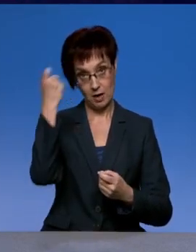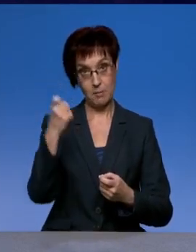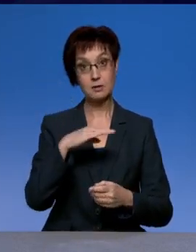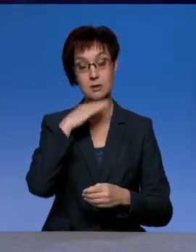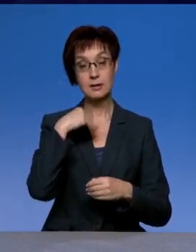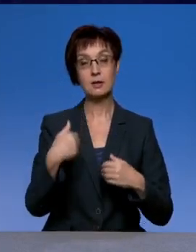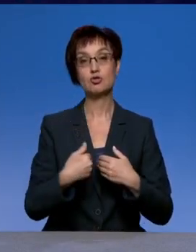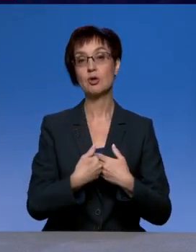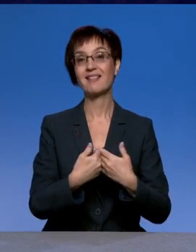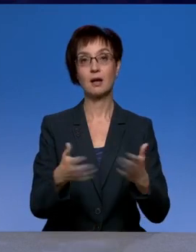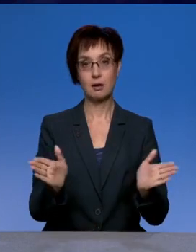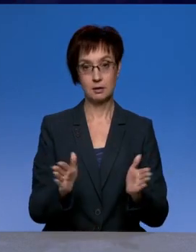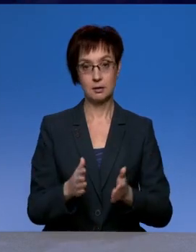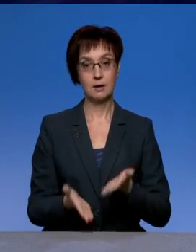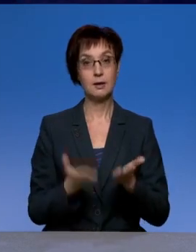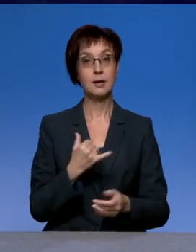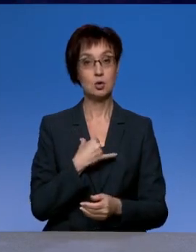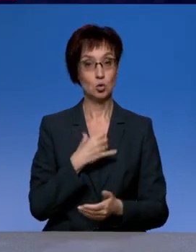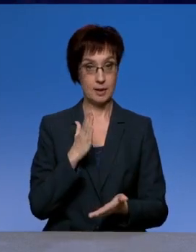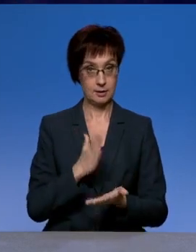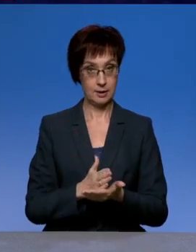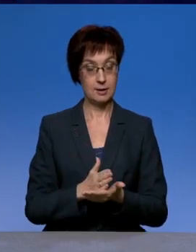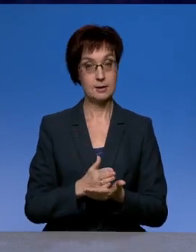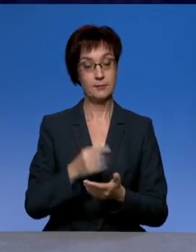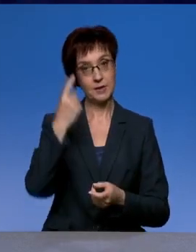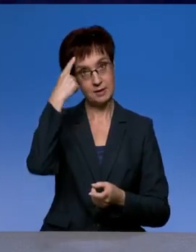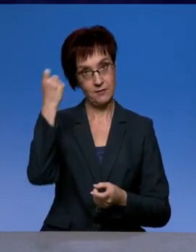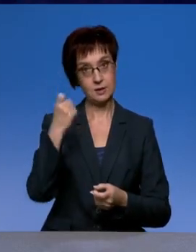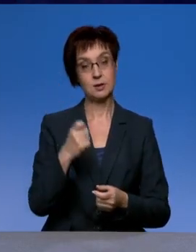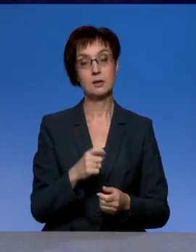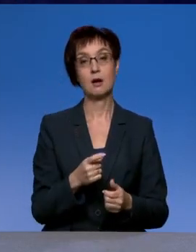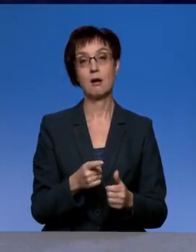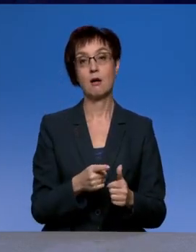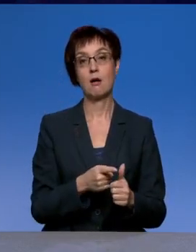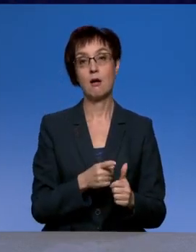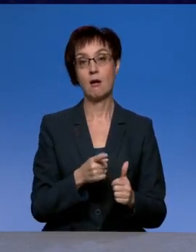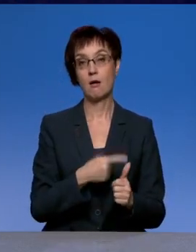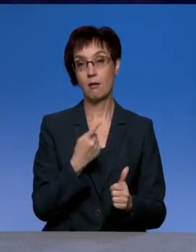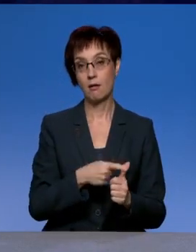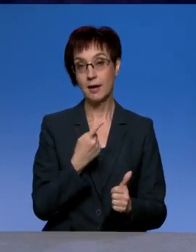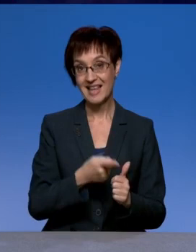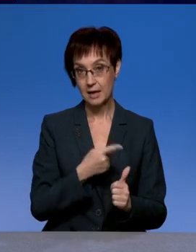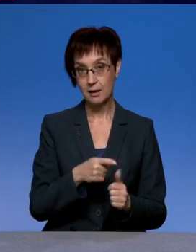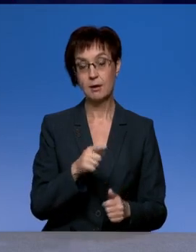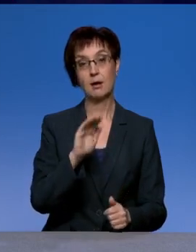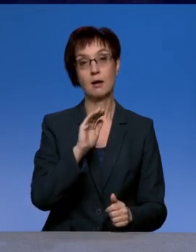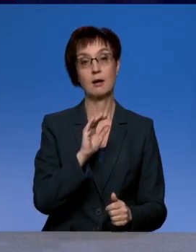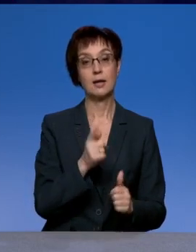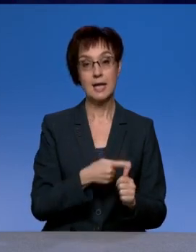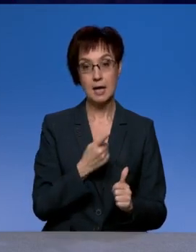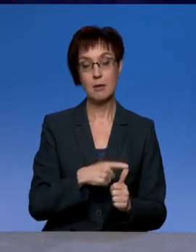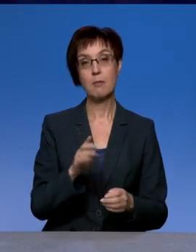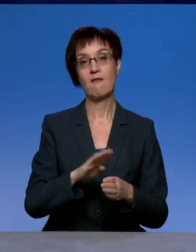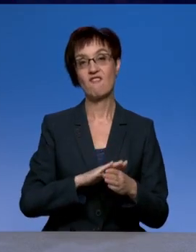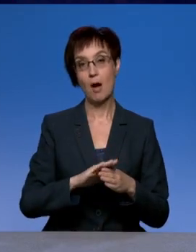вбиваем, если у нас есть, например, сведения о имени, фамилии, там, и отчестве, да, неважно какого человека, есть номер